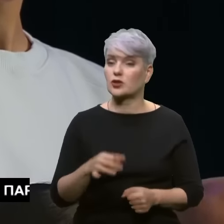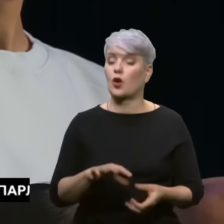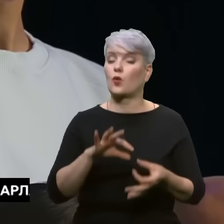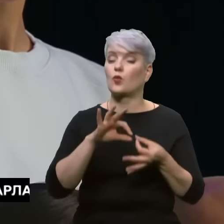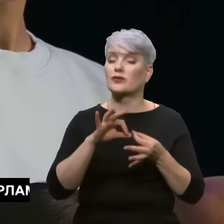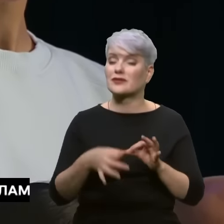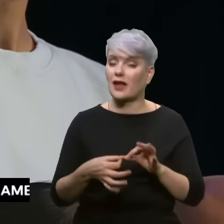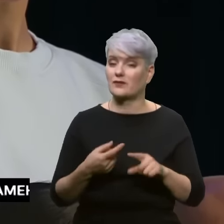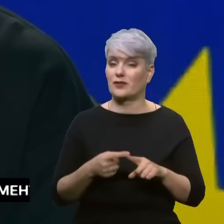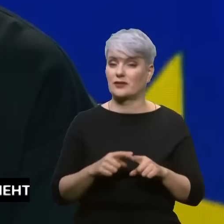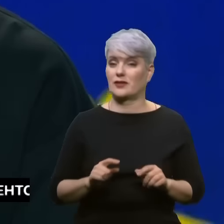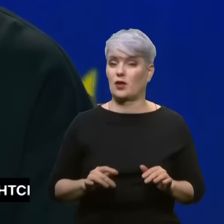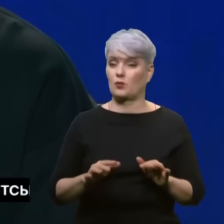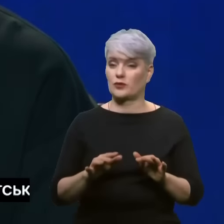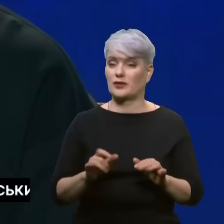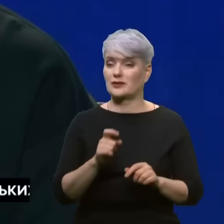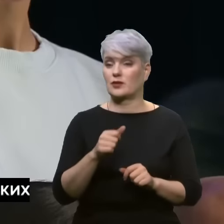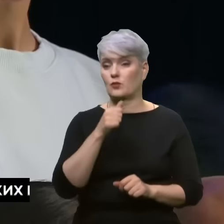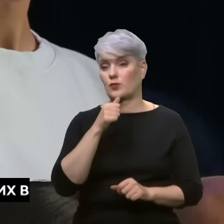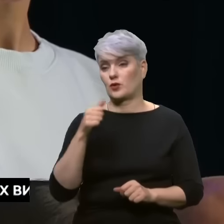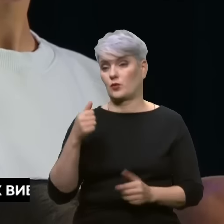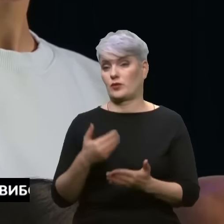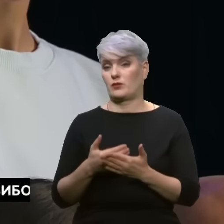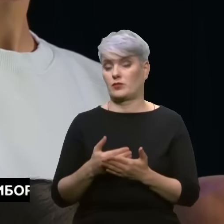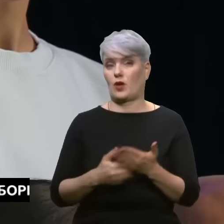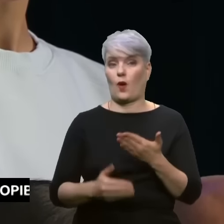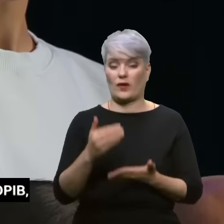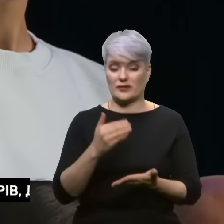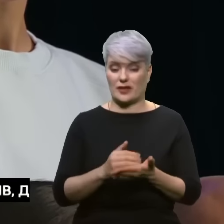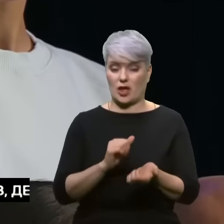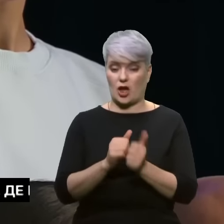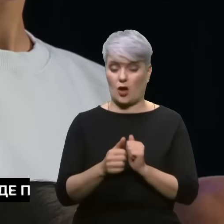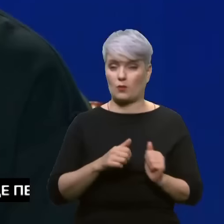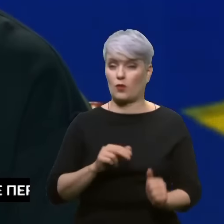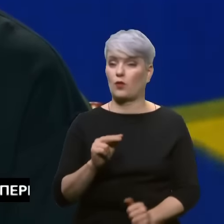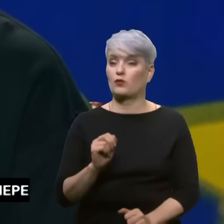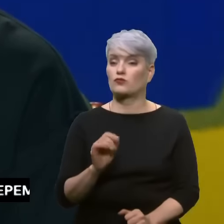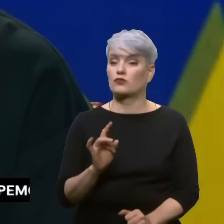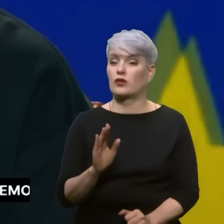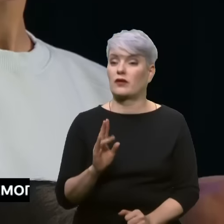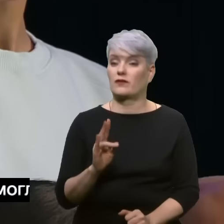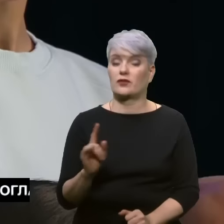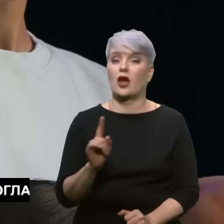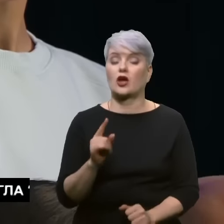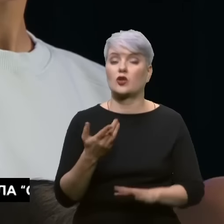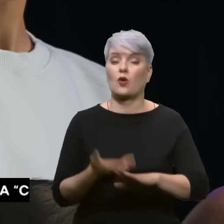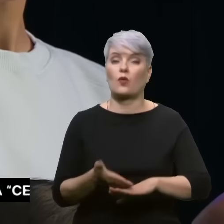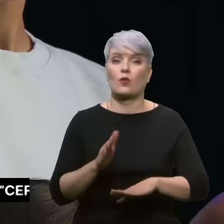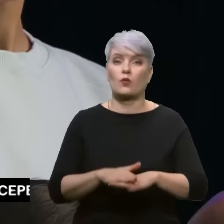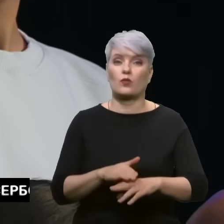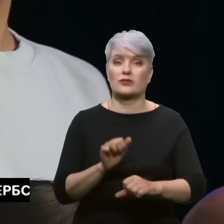ускладнився цей процес з минулого року, до прикладу? Бо останній обмін, наскільки я пам'ятаю, був у червні. І що ускладнило цей